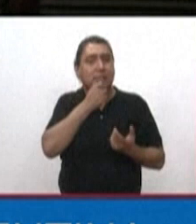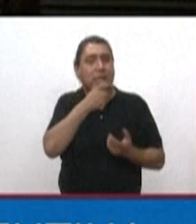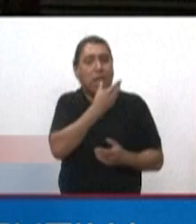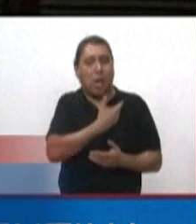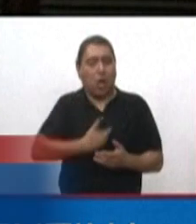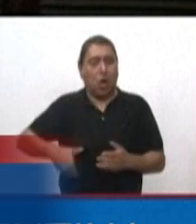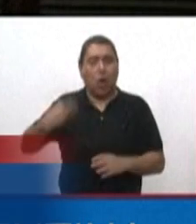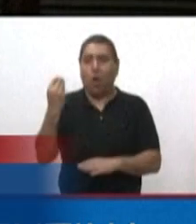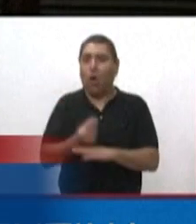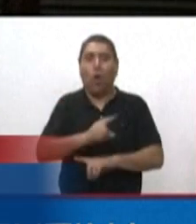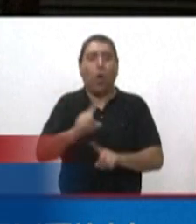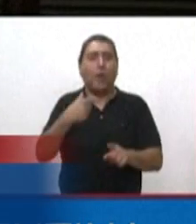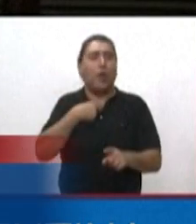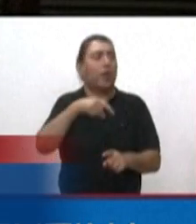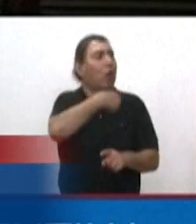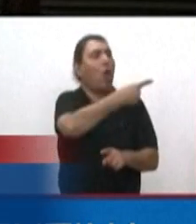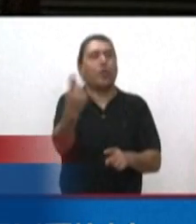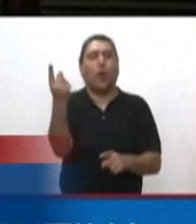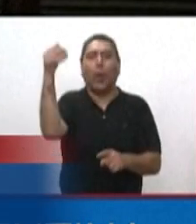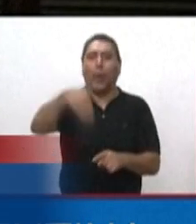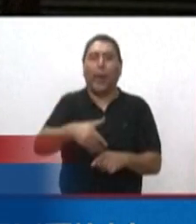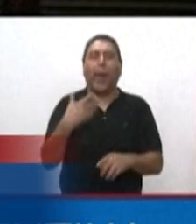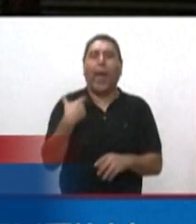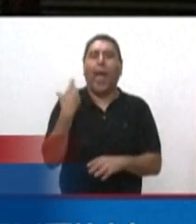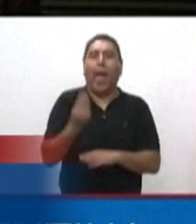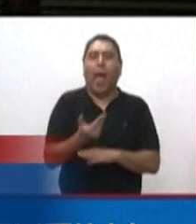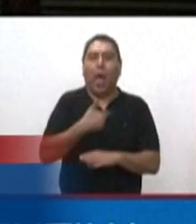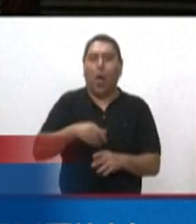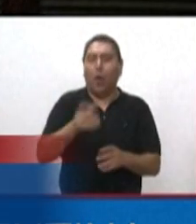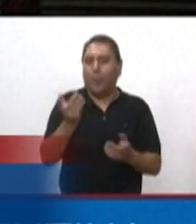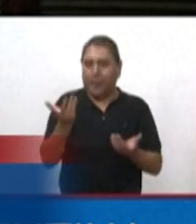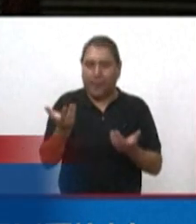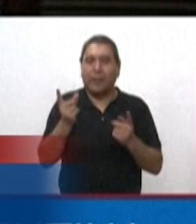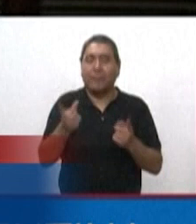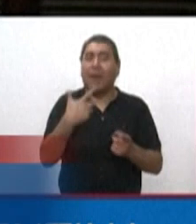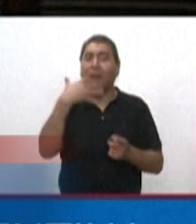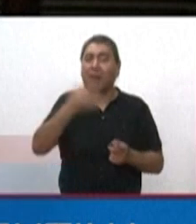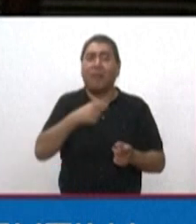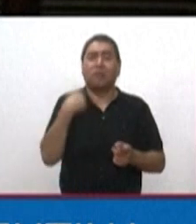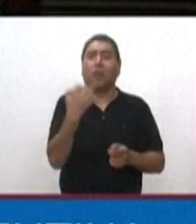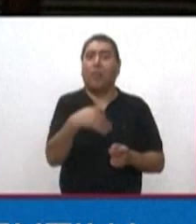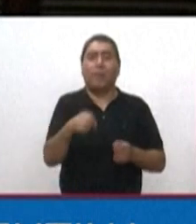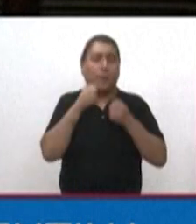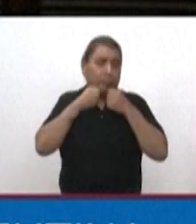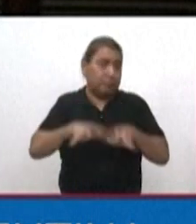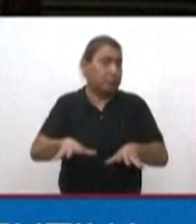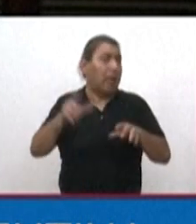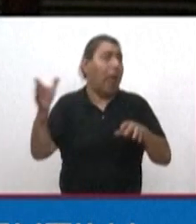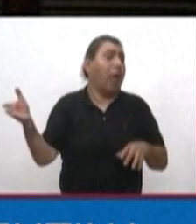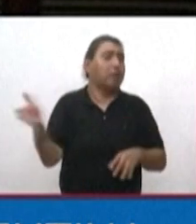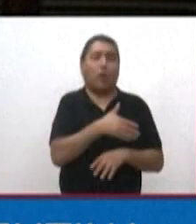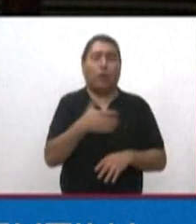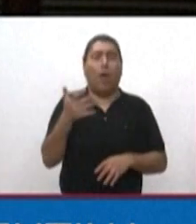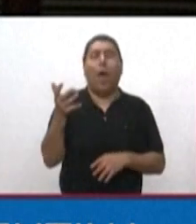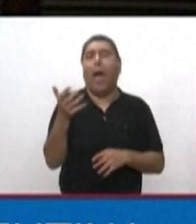Ko opozicija ni na oblasti, ne želi, da bi vladali drugi. Realnost, ki jo moramo predstaviti vsem Argentincem, je to, da je vzrok za to